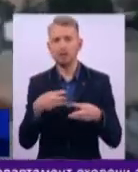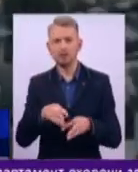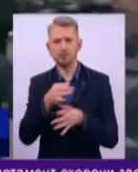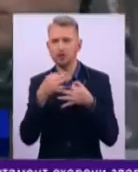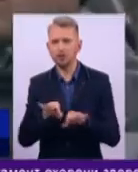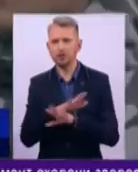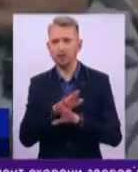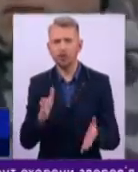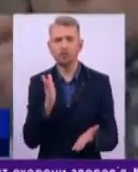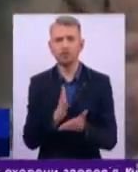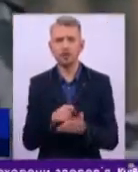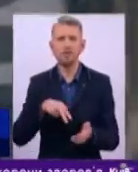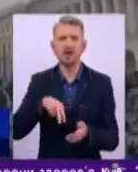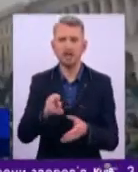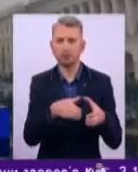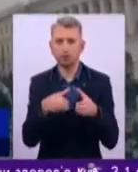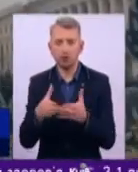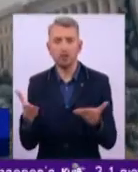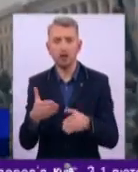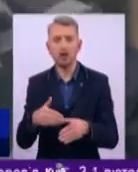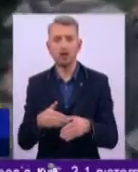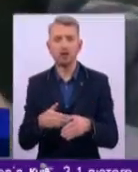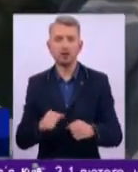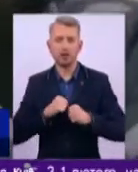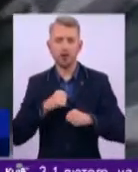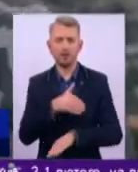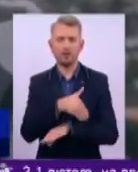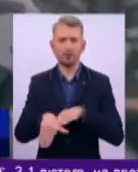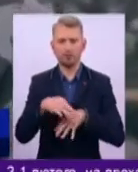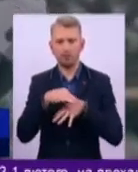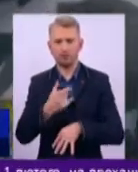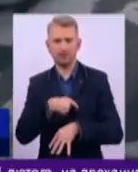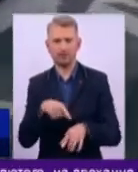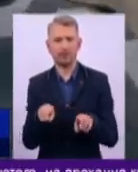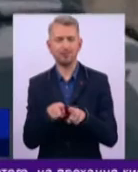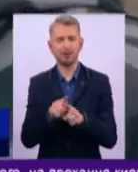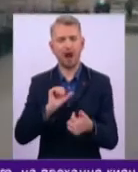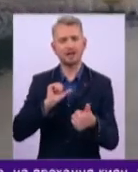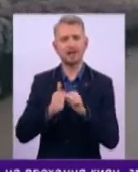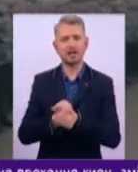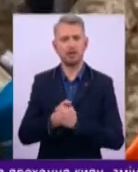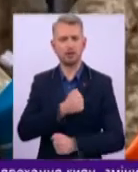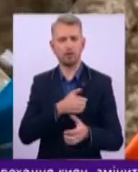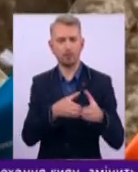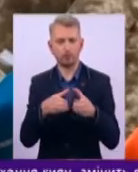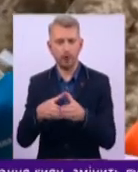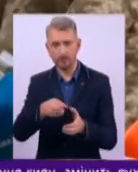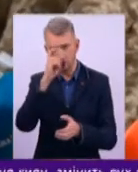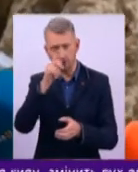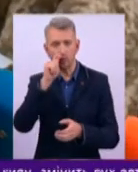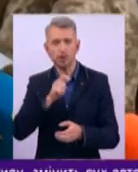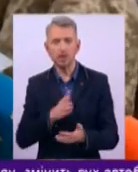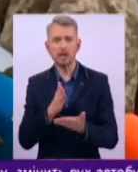паралельним структурам, які намагаються на вулицях поводитися як альтернатива військовим формуванням. В державі Україна є